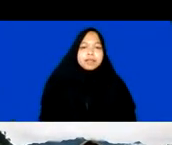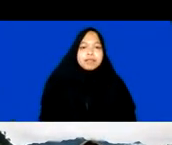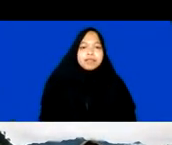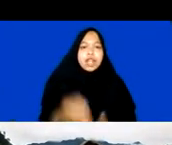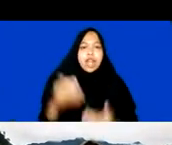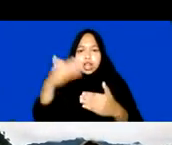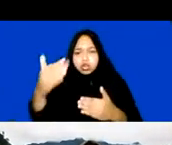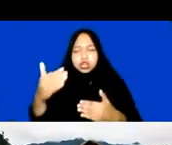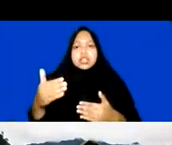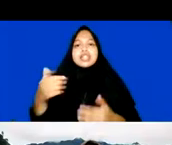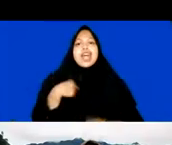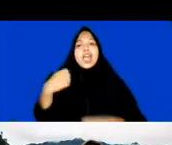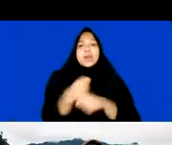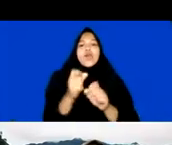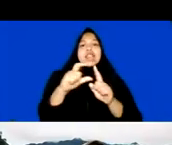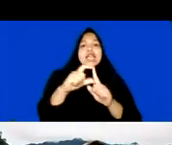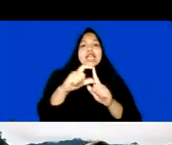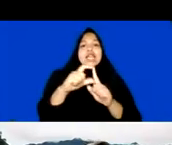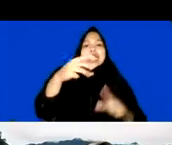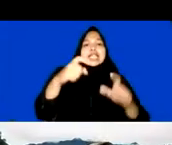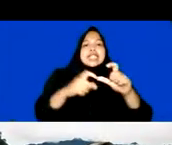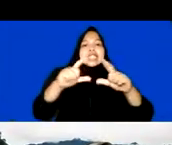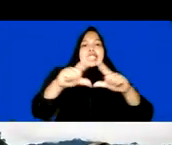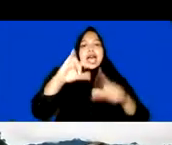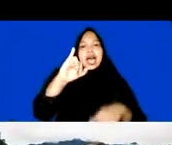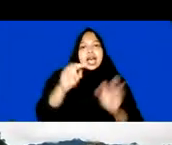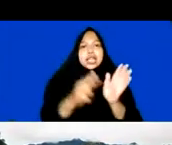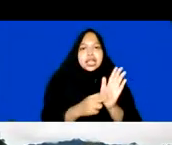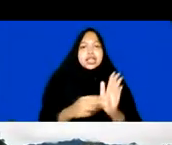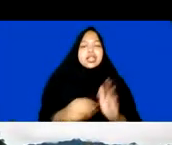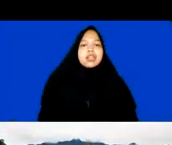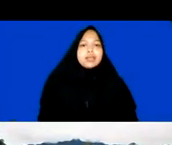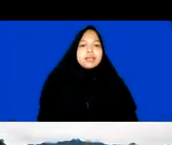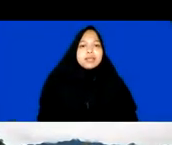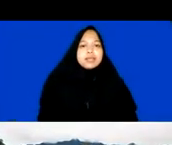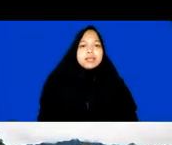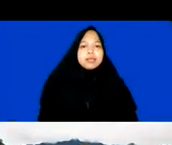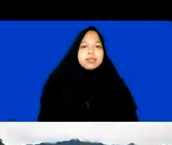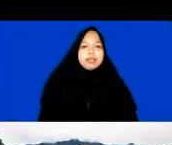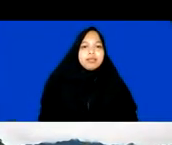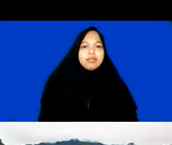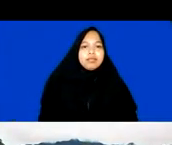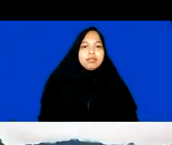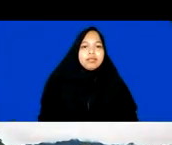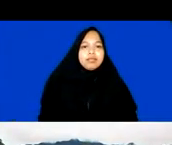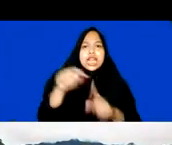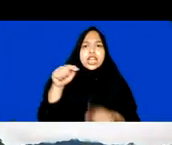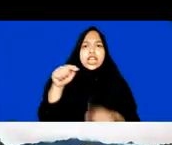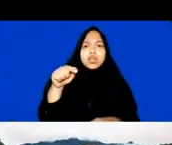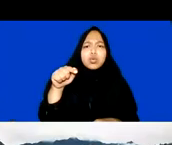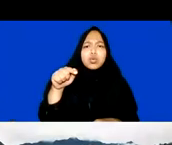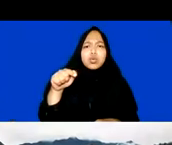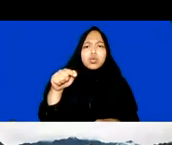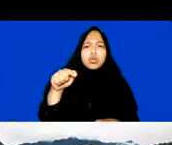desain. Pola tadi disempurnakan lagi dengan desain-desain yang saya suka gitu kan. Nah, setelah itu